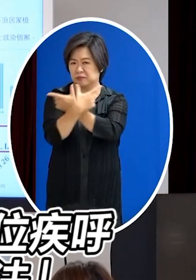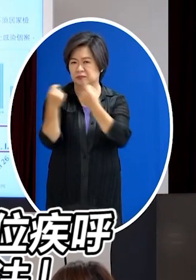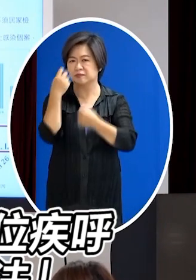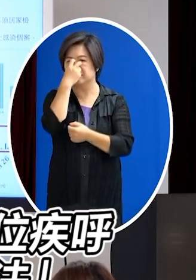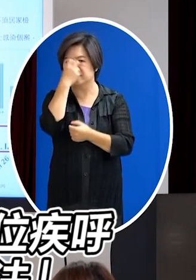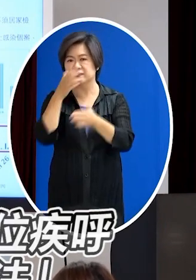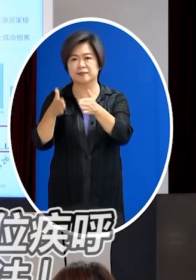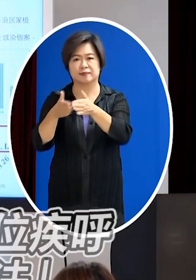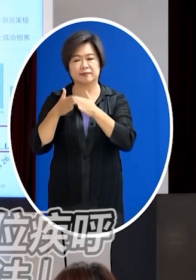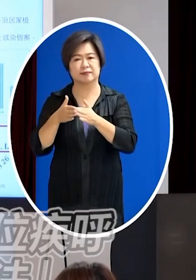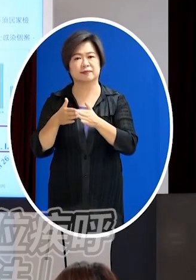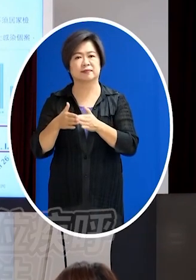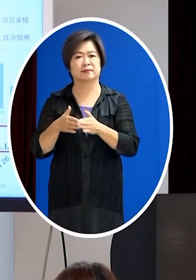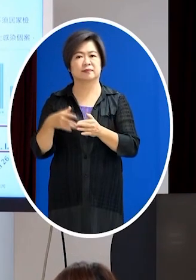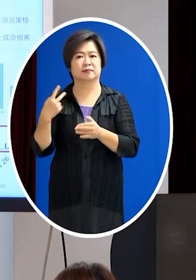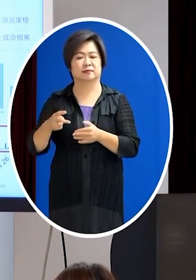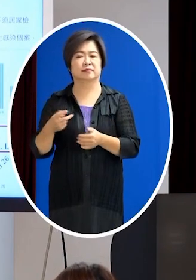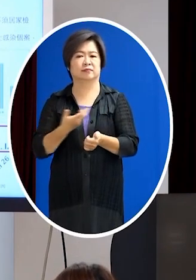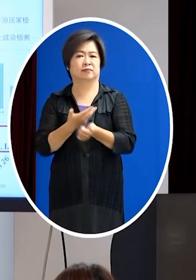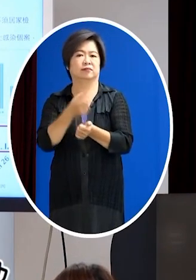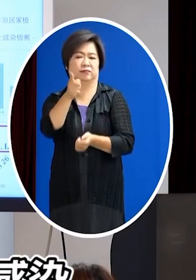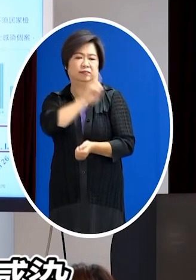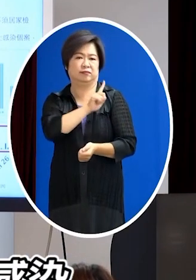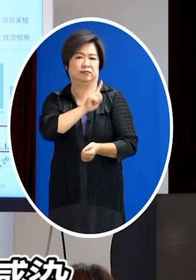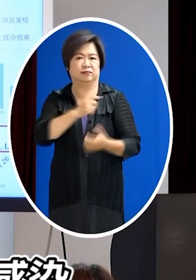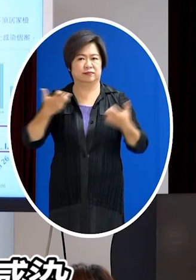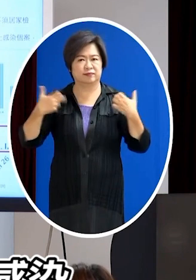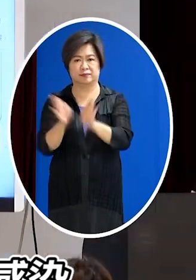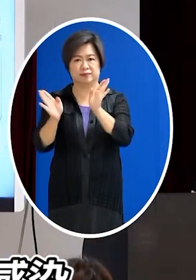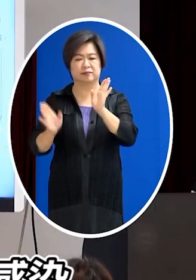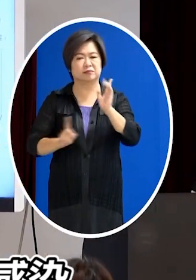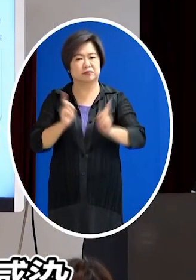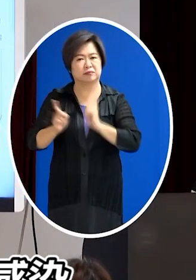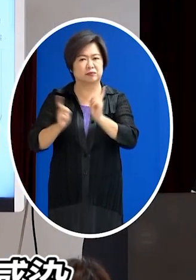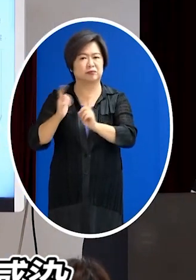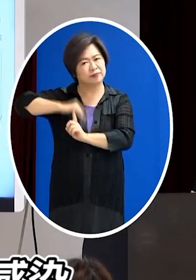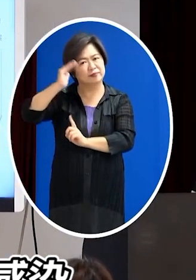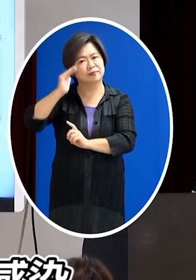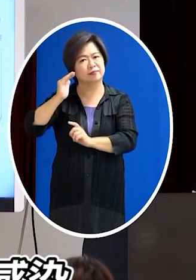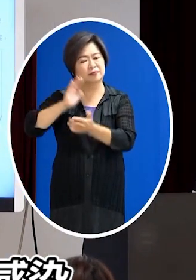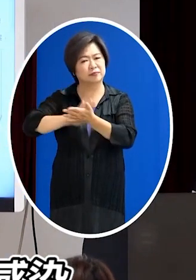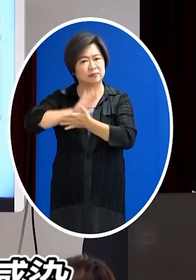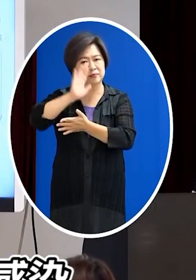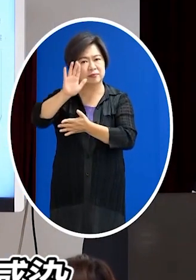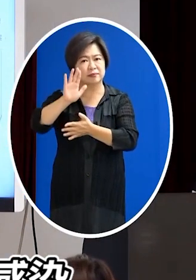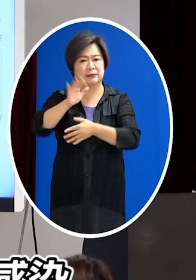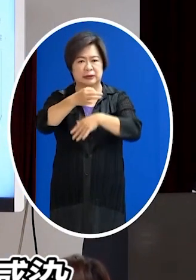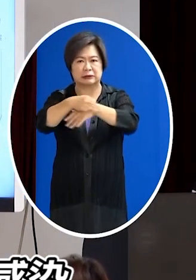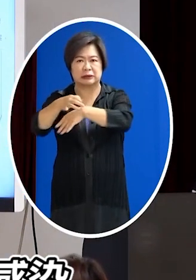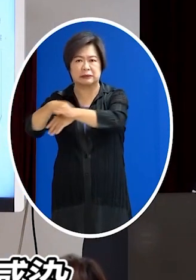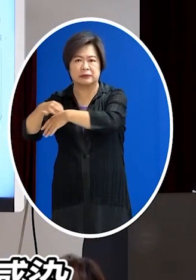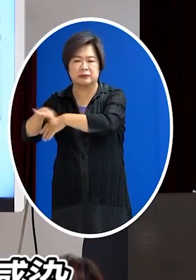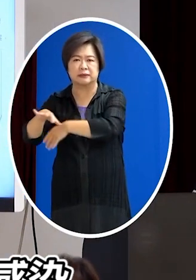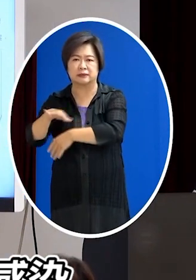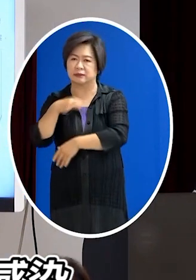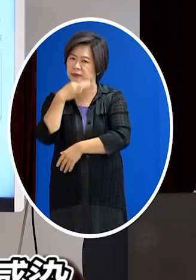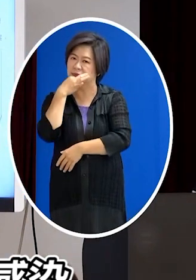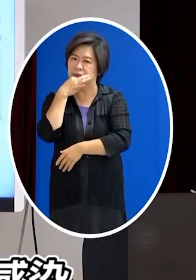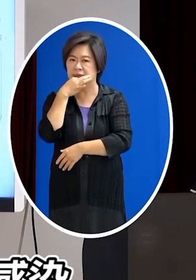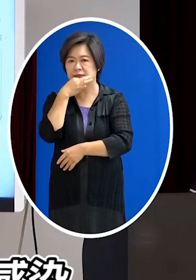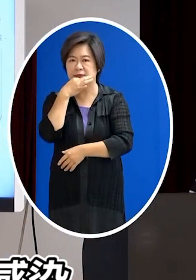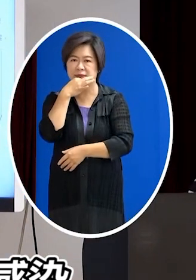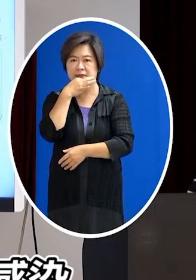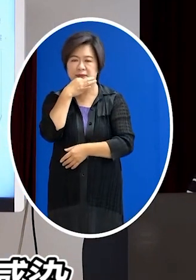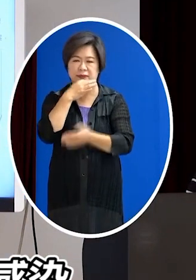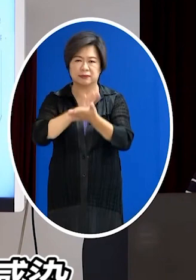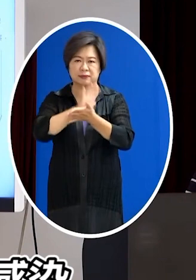测，那然后就自主健康管理或者就放行了，就造成了因为有遗漏掉的所以就形